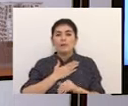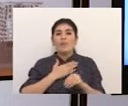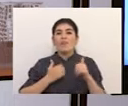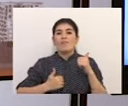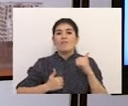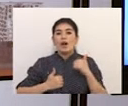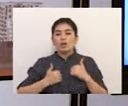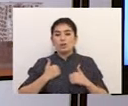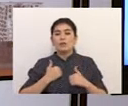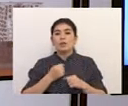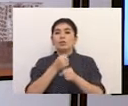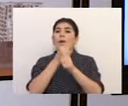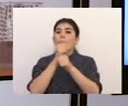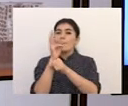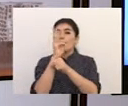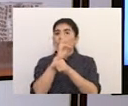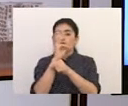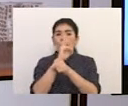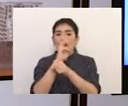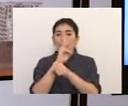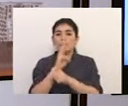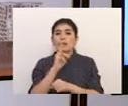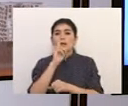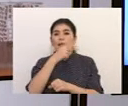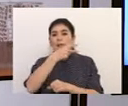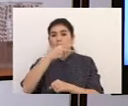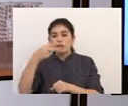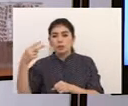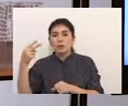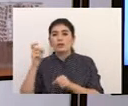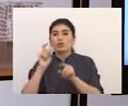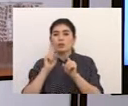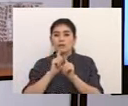faxrimizsan, mash'alimizsan. Kesimlik miqdori ham,